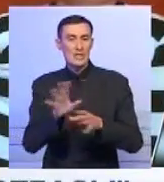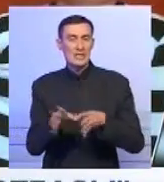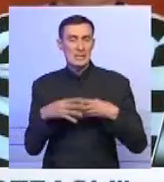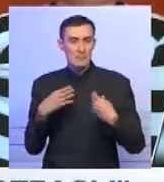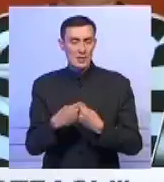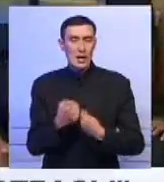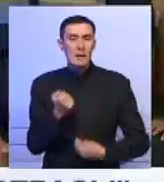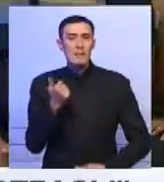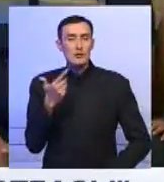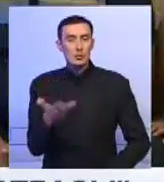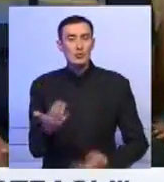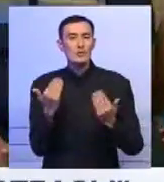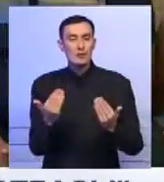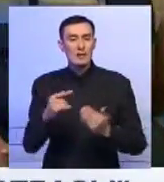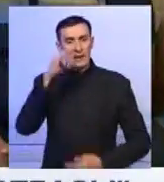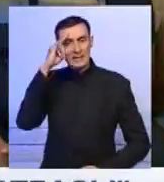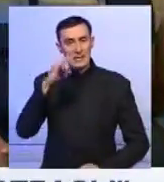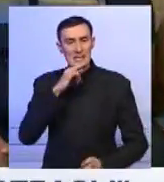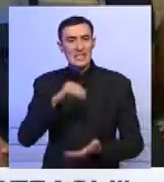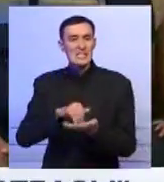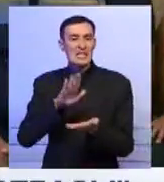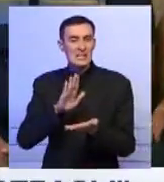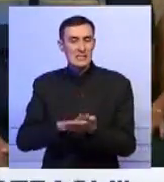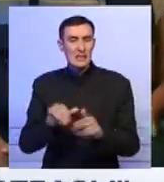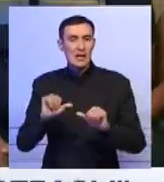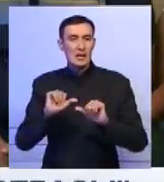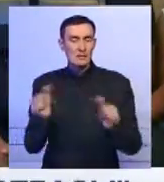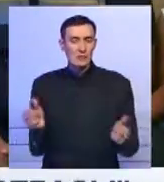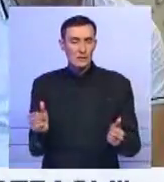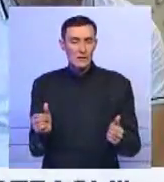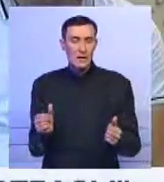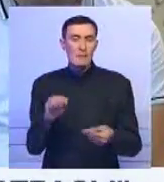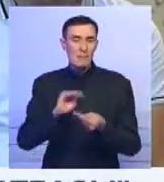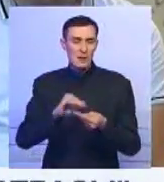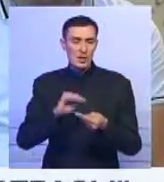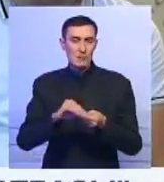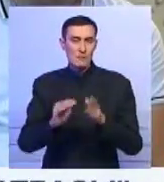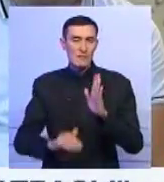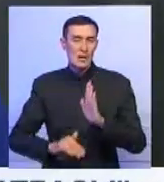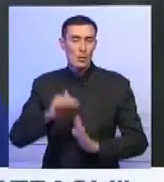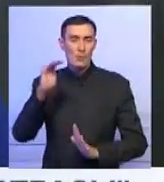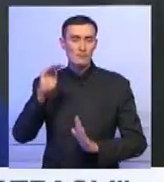семьи, поскольку сегодня в Казахстане статистика разводов все еще высока.